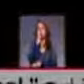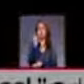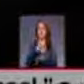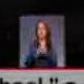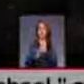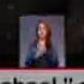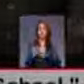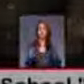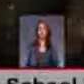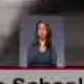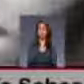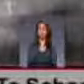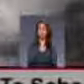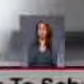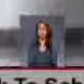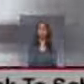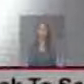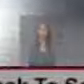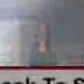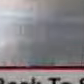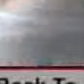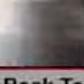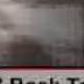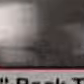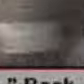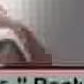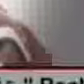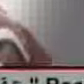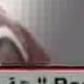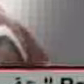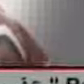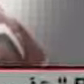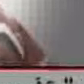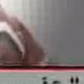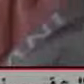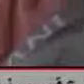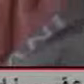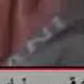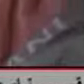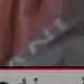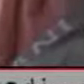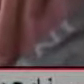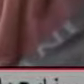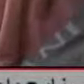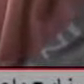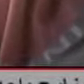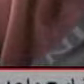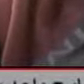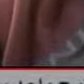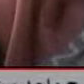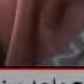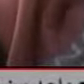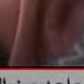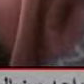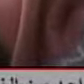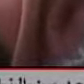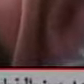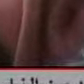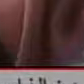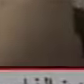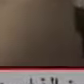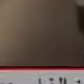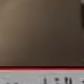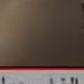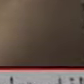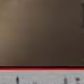فين؟ بص الايام مش سايبانا، مش سايبانا في